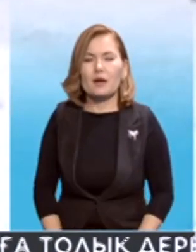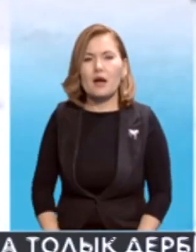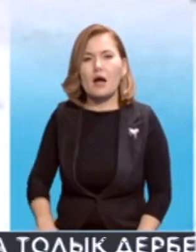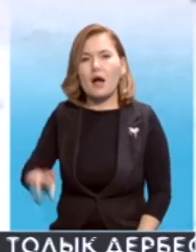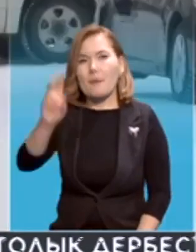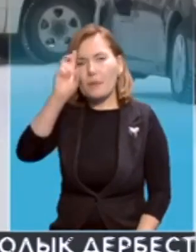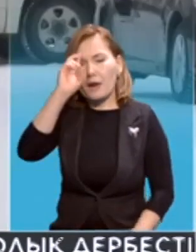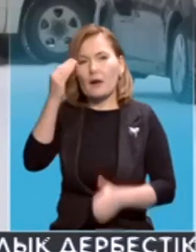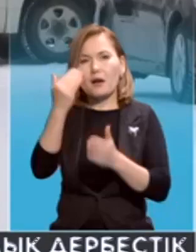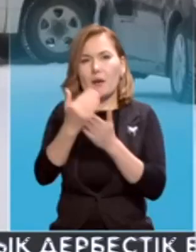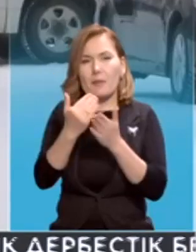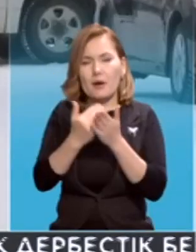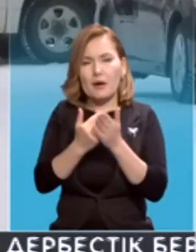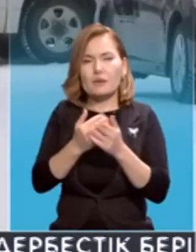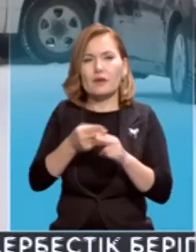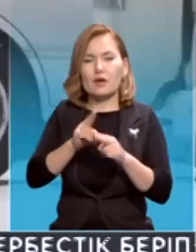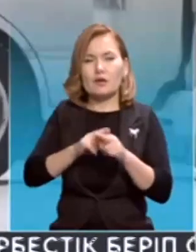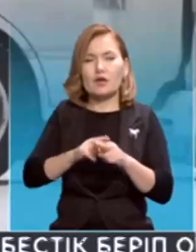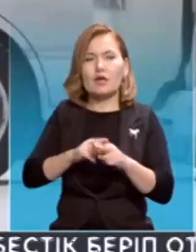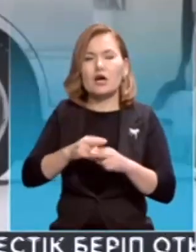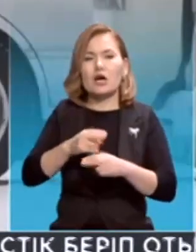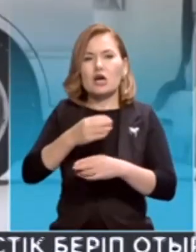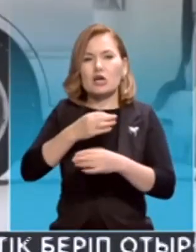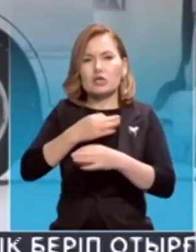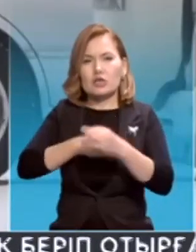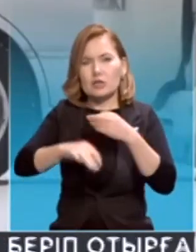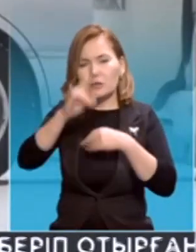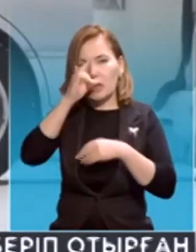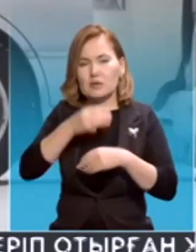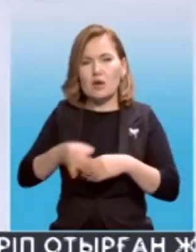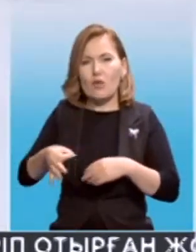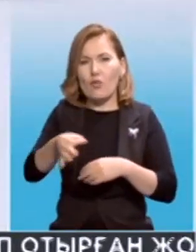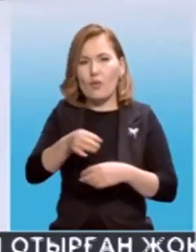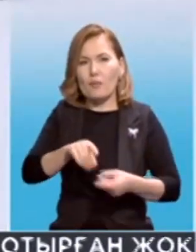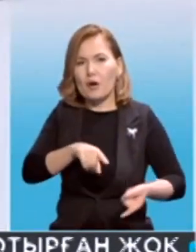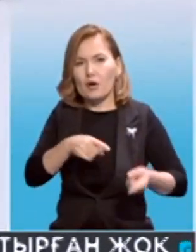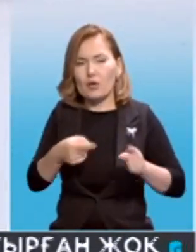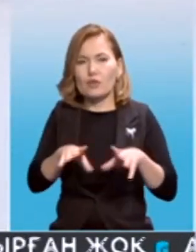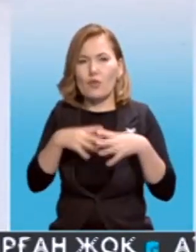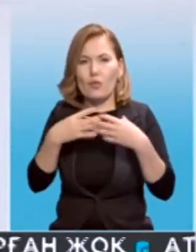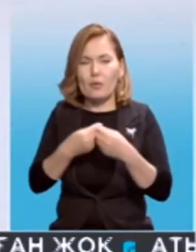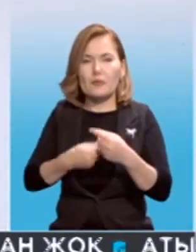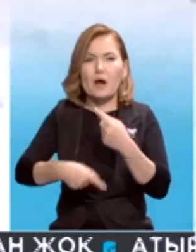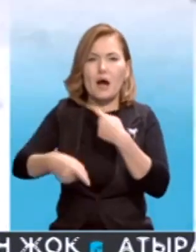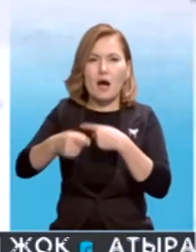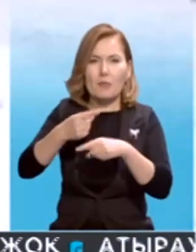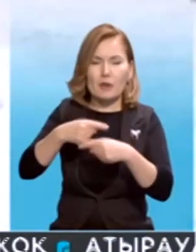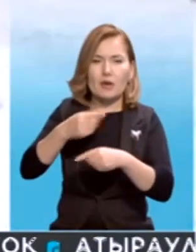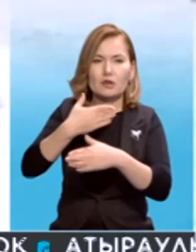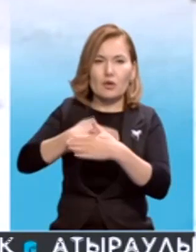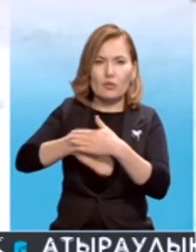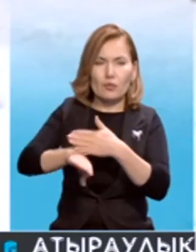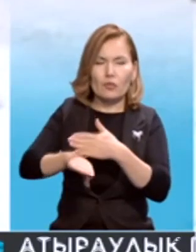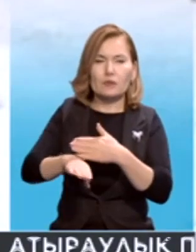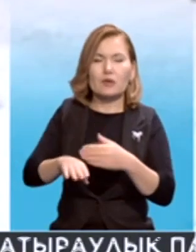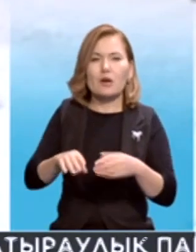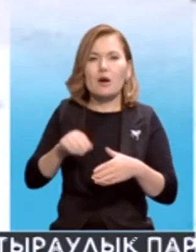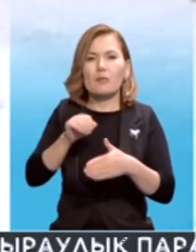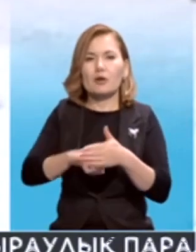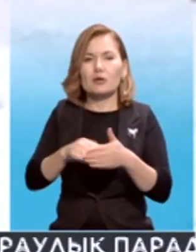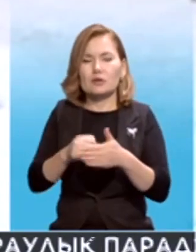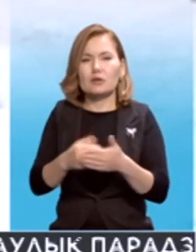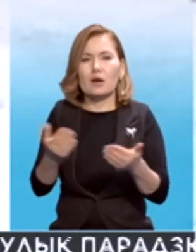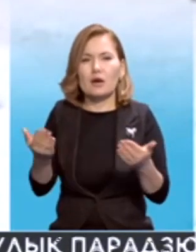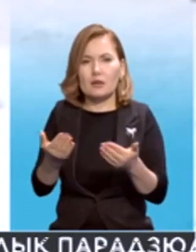Мемлекеттік бағдарламамен шығысқа оңтүстік облыстардан көшіп келген кейбір отбасылар қайтадан кері қайтып жатыр. Неліктен? Себебіне